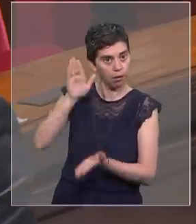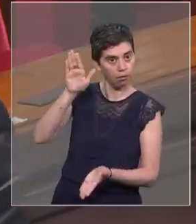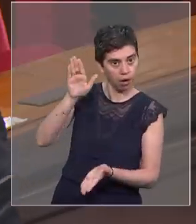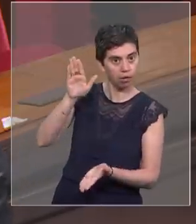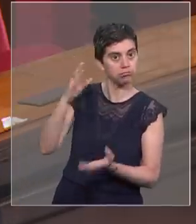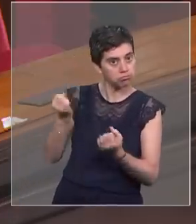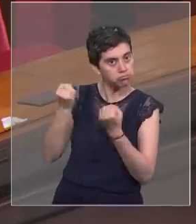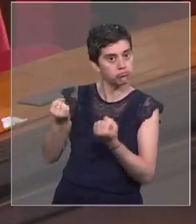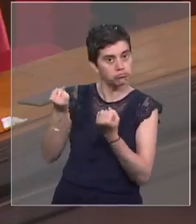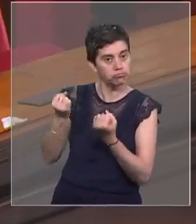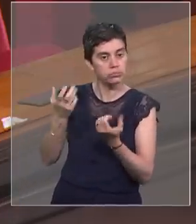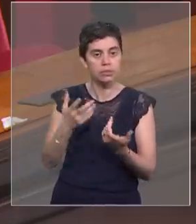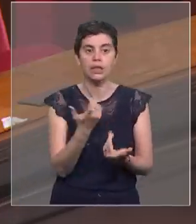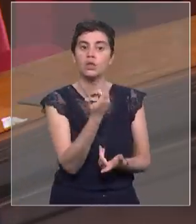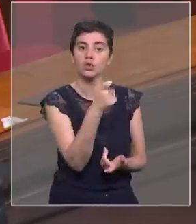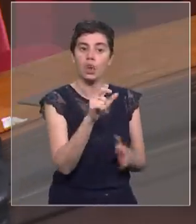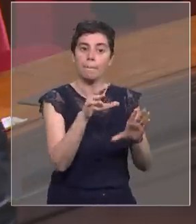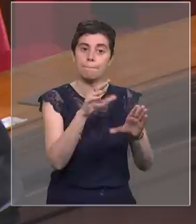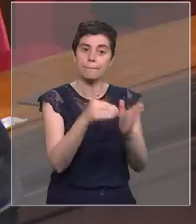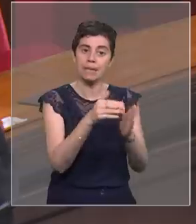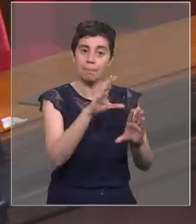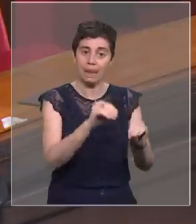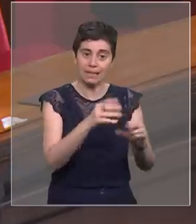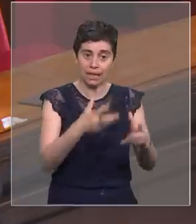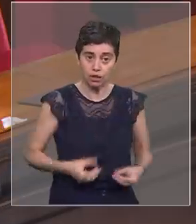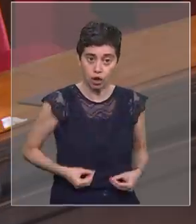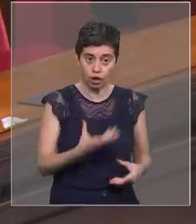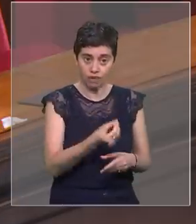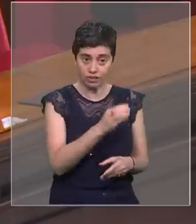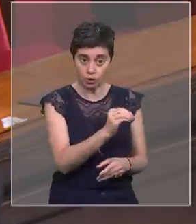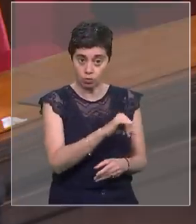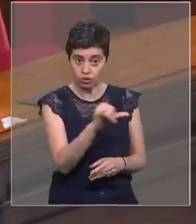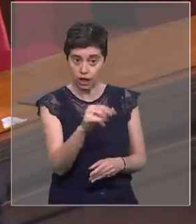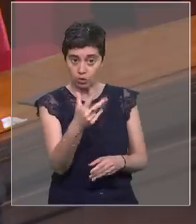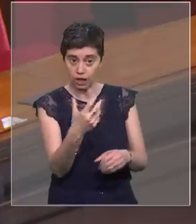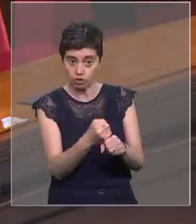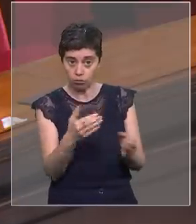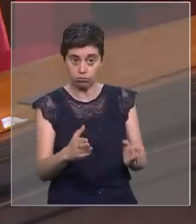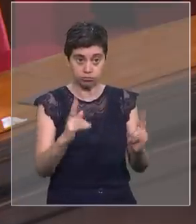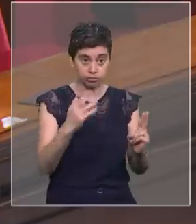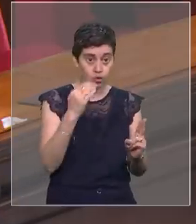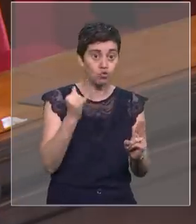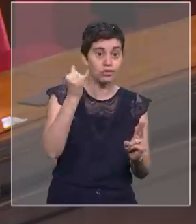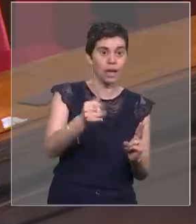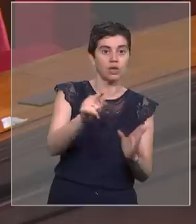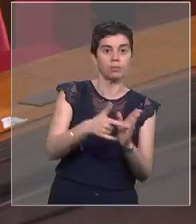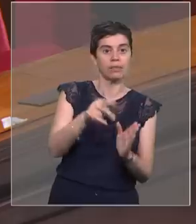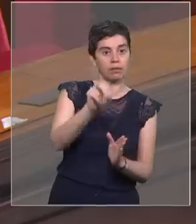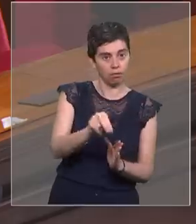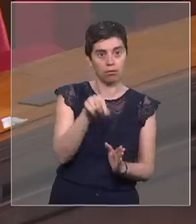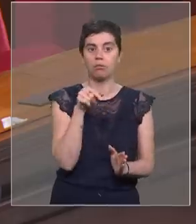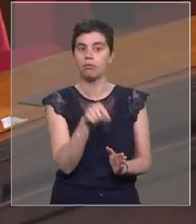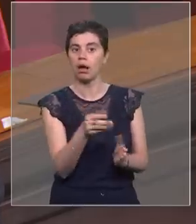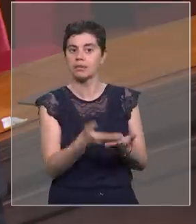campagne, engagement à créer 200 000 places d'accueil pour les enfants de 0 à 3 ans d'ici à 2030. Alors il y a urgence parce